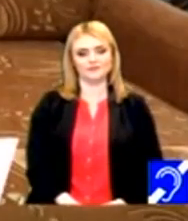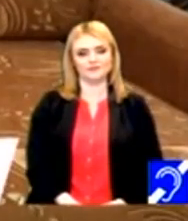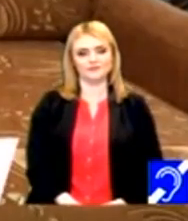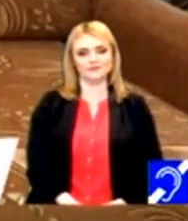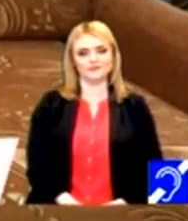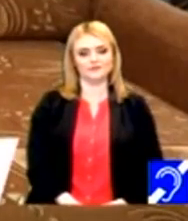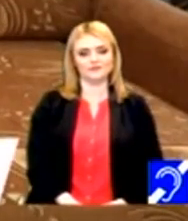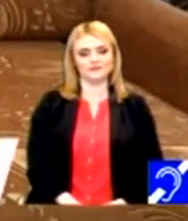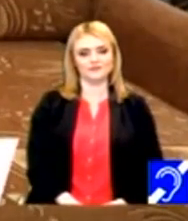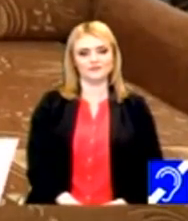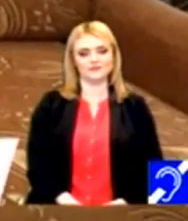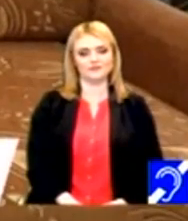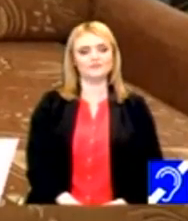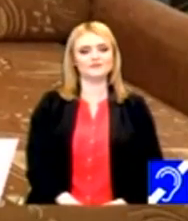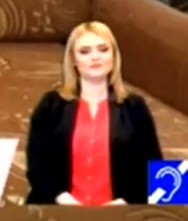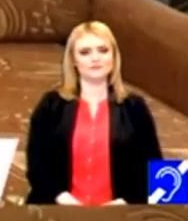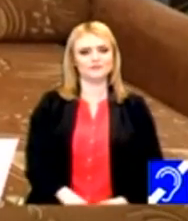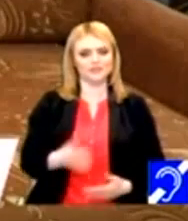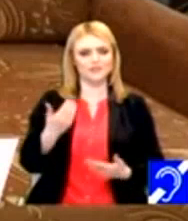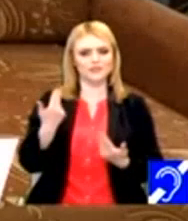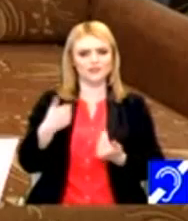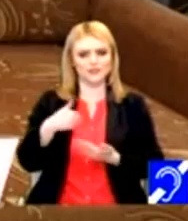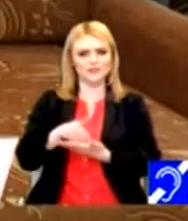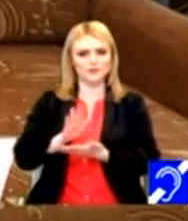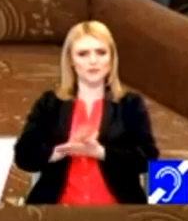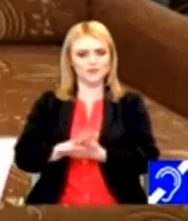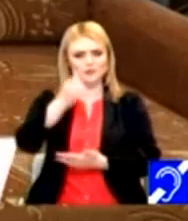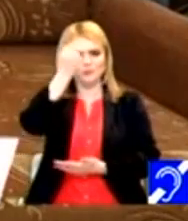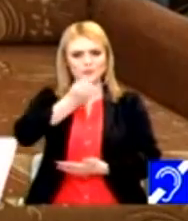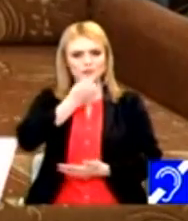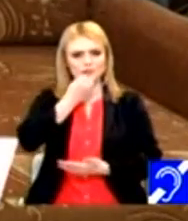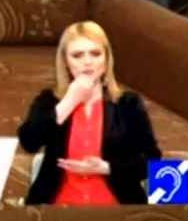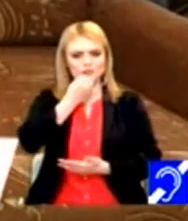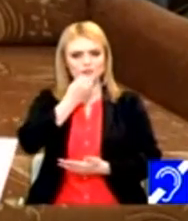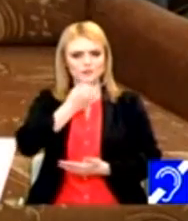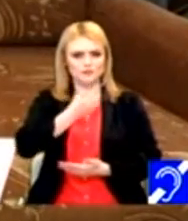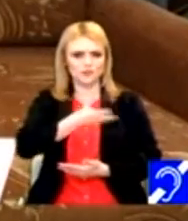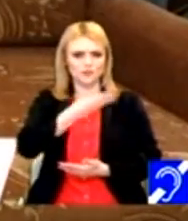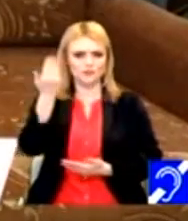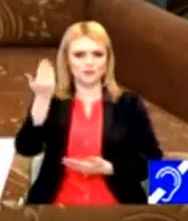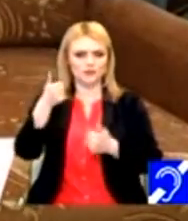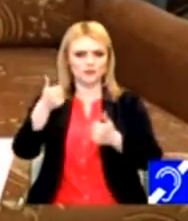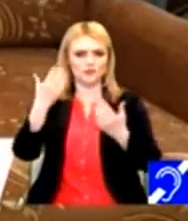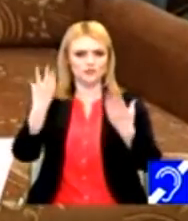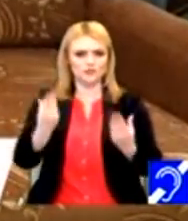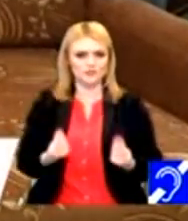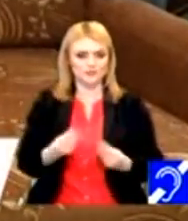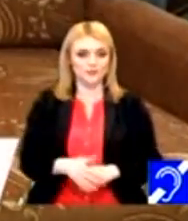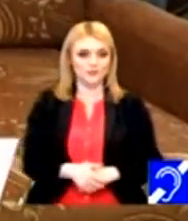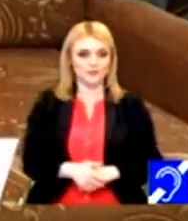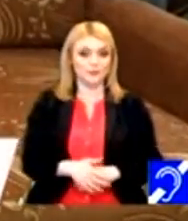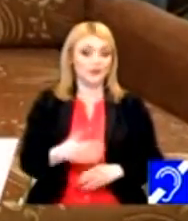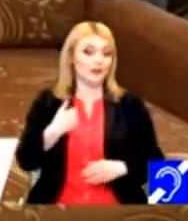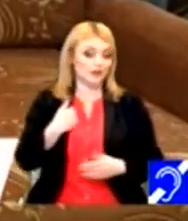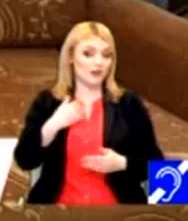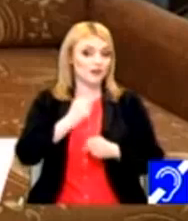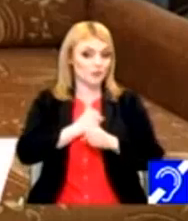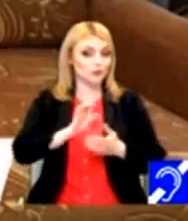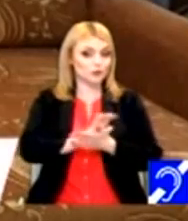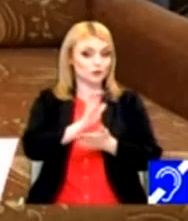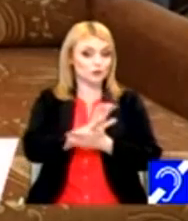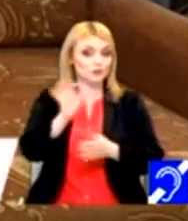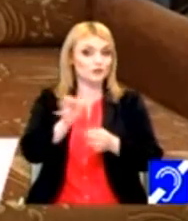boxă. Simțim umărul și ajutorul societății. Desigur și personalul medical are o altă dispoziție. Ca și în cazul